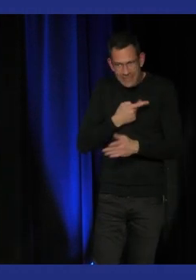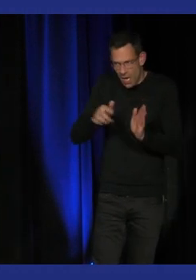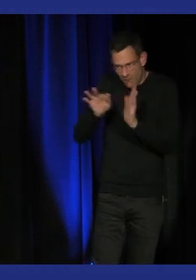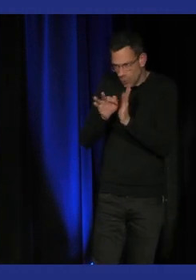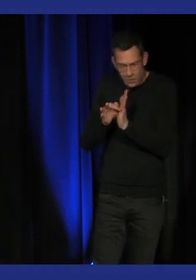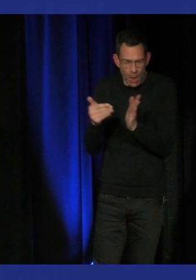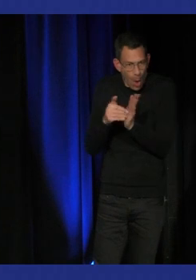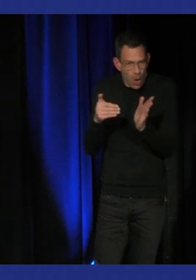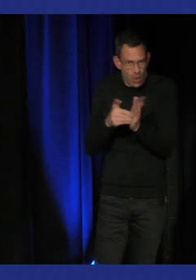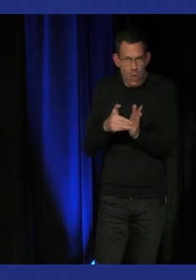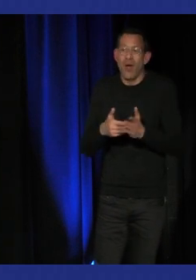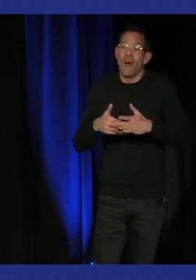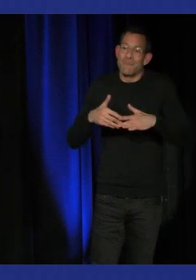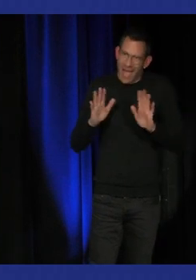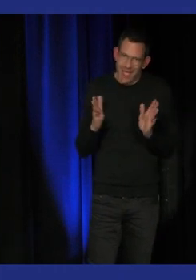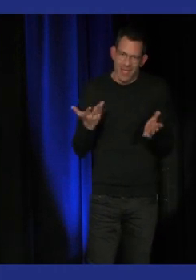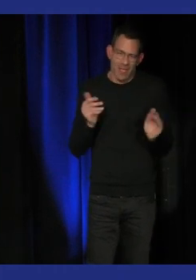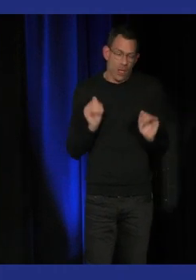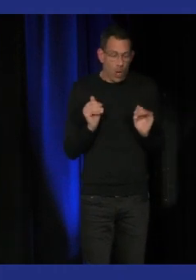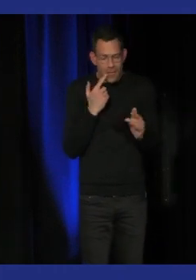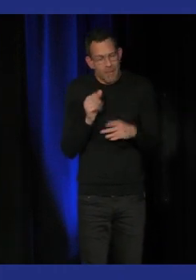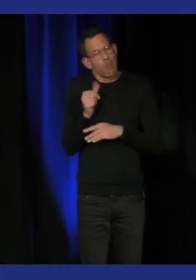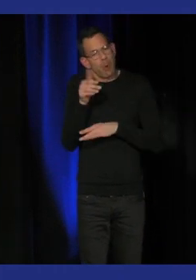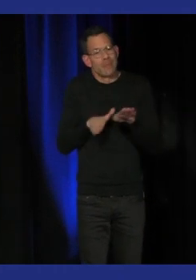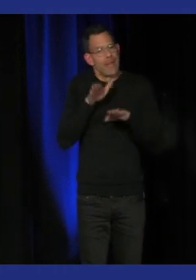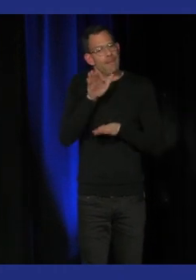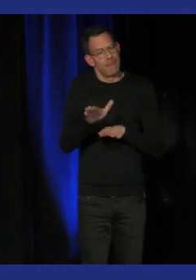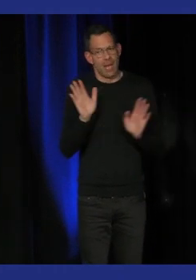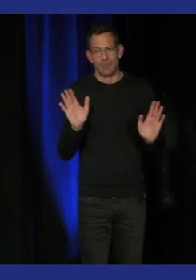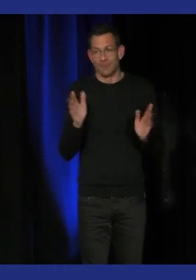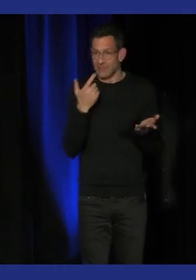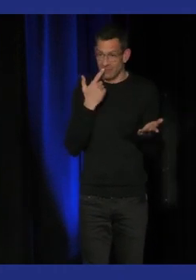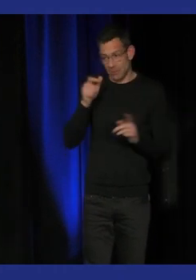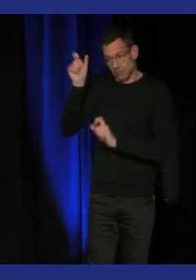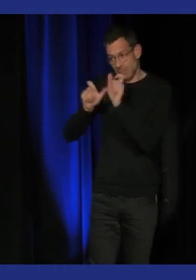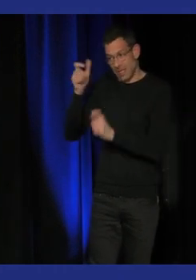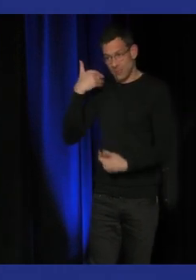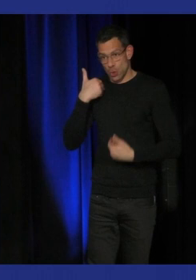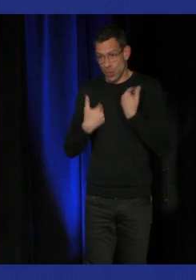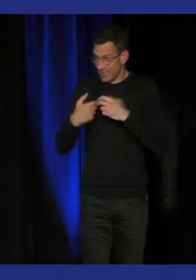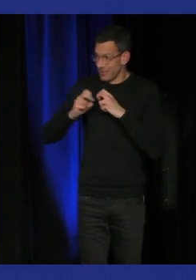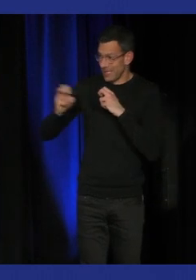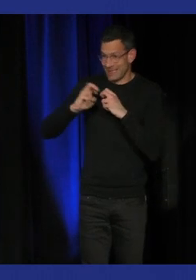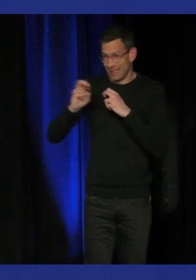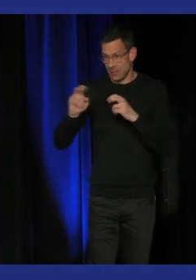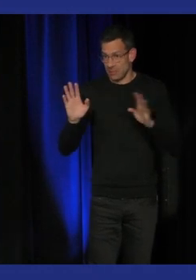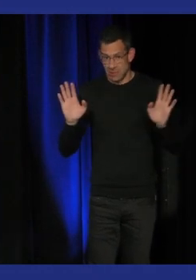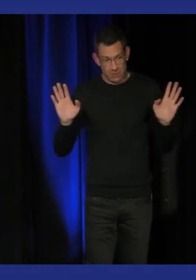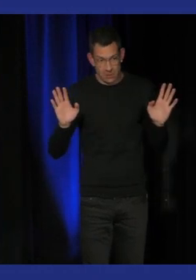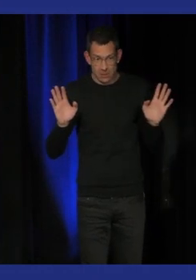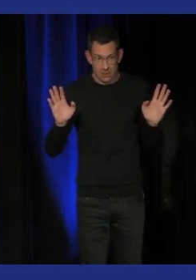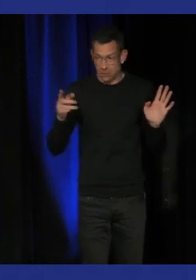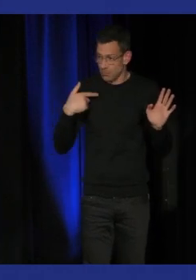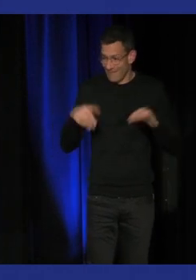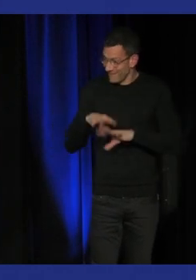déjà un premier cap, c'est-à-dire que le déplacement des personnes handicapées ne repose plus uniquement sur